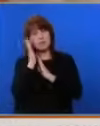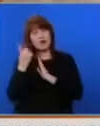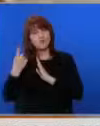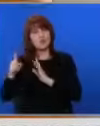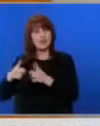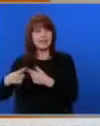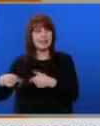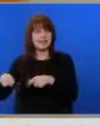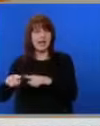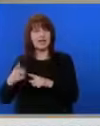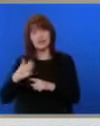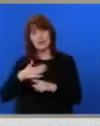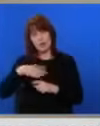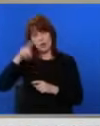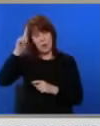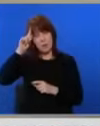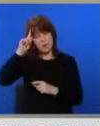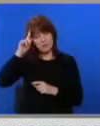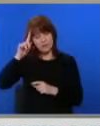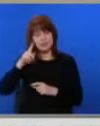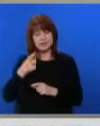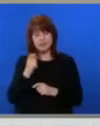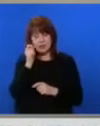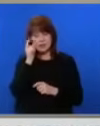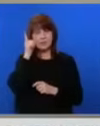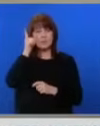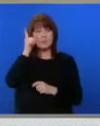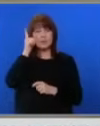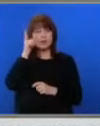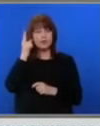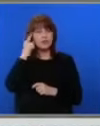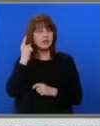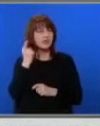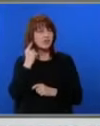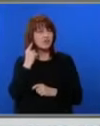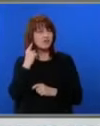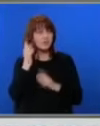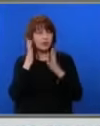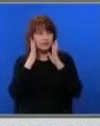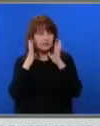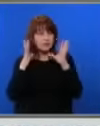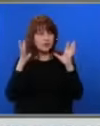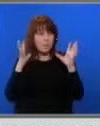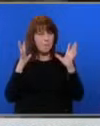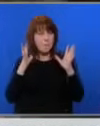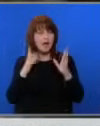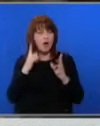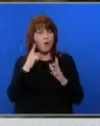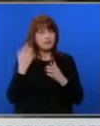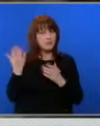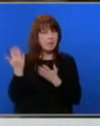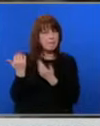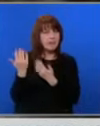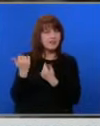другата стая с моето момиченце. Събудих се от един такъв звук като тътен. Тътен от